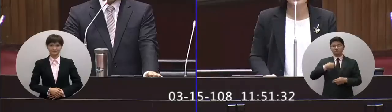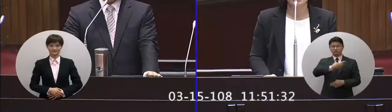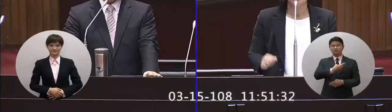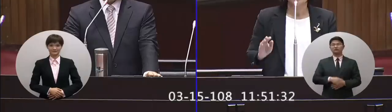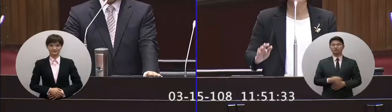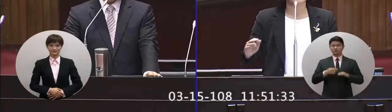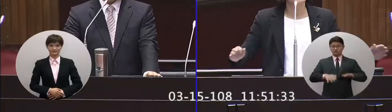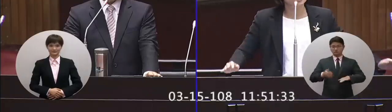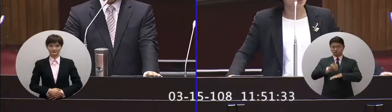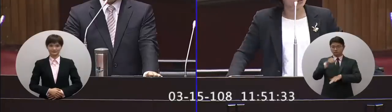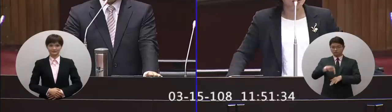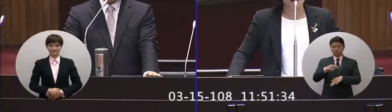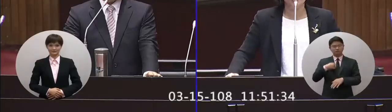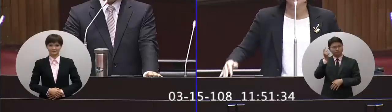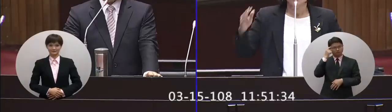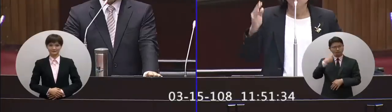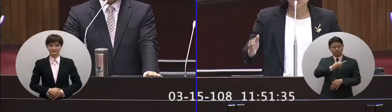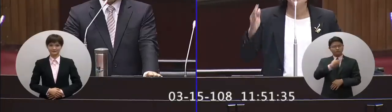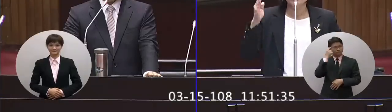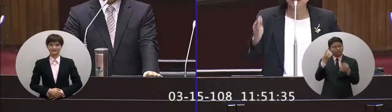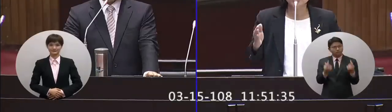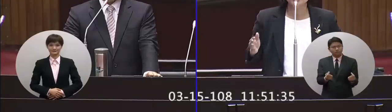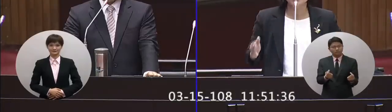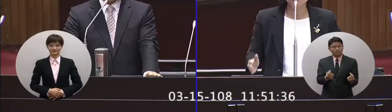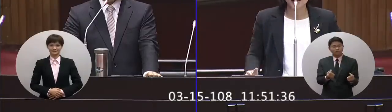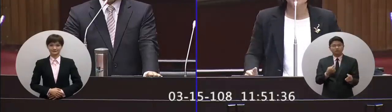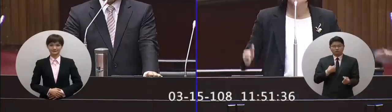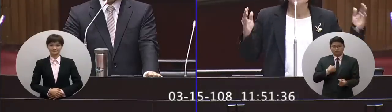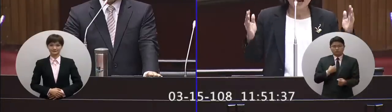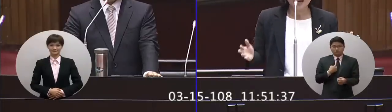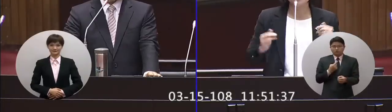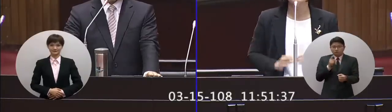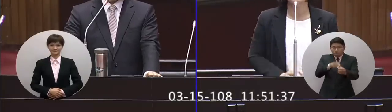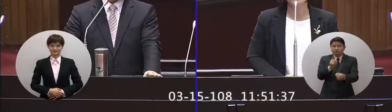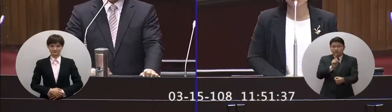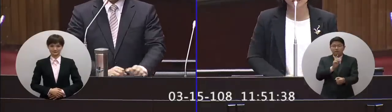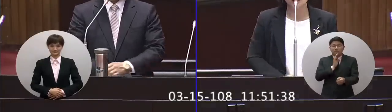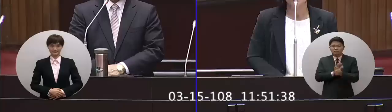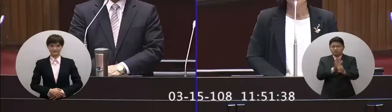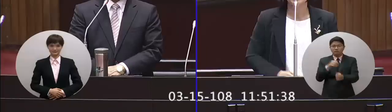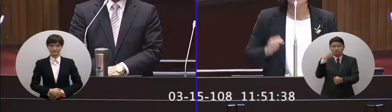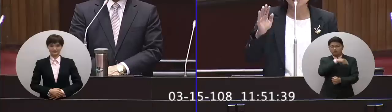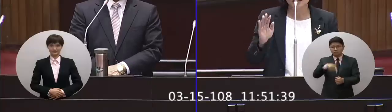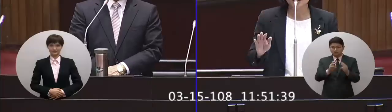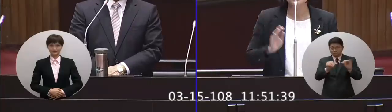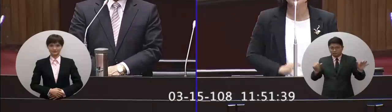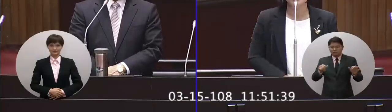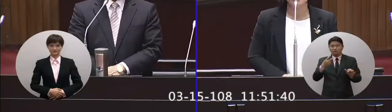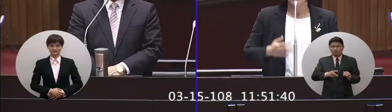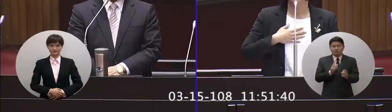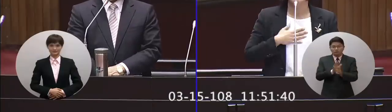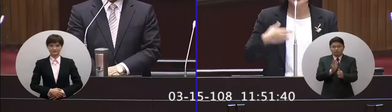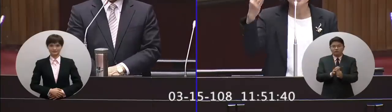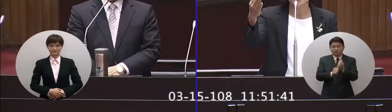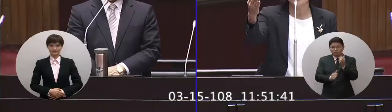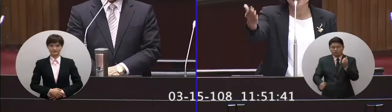今天在这，我想咱的心情都同样，我们就是要为台湾这块土地，为我们的世世代